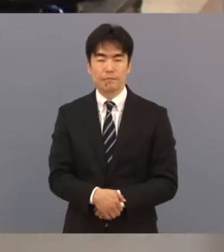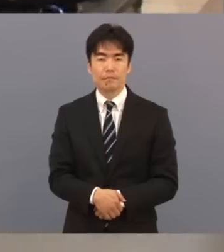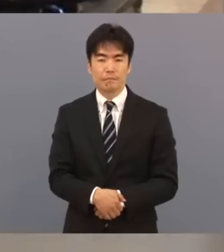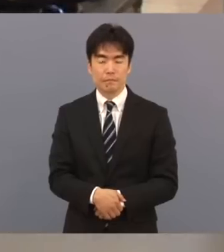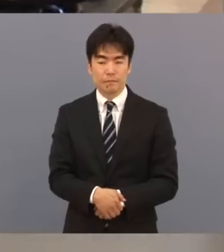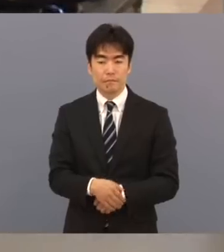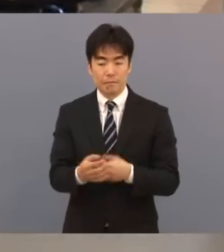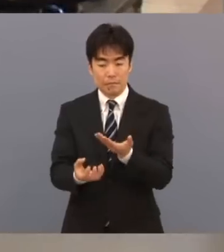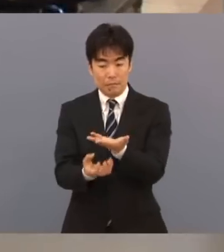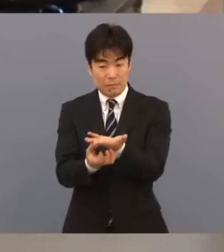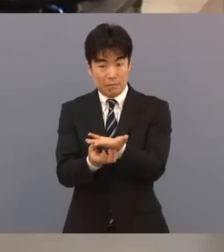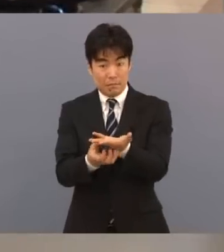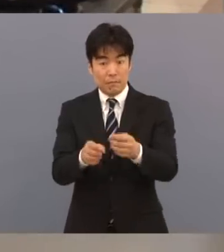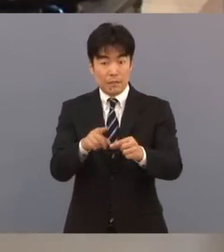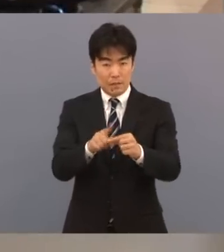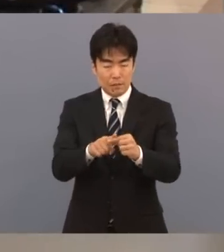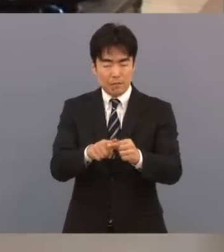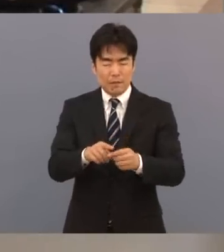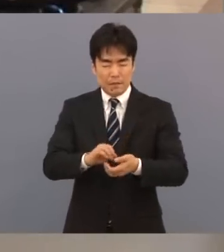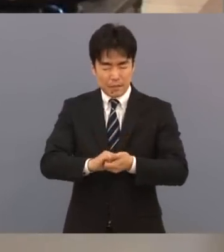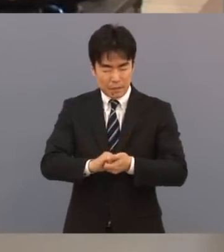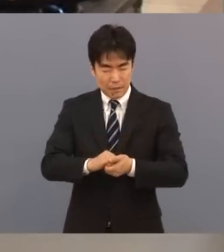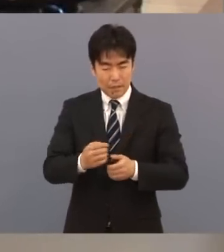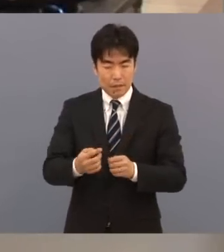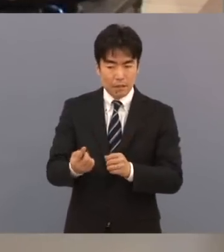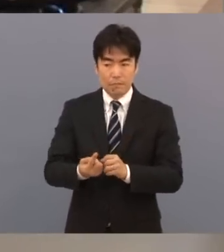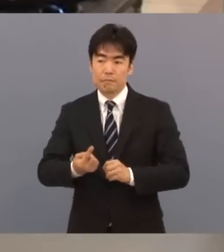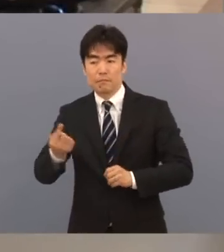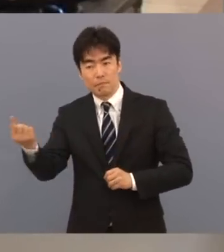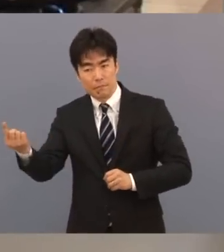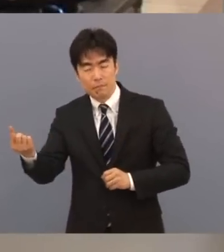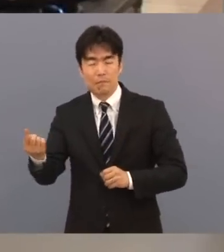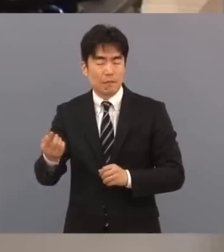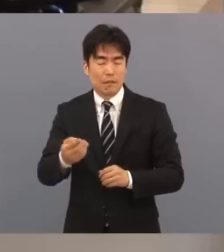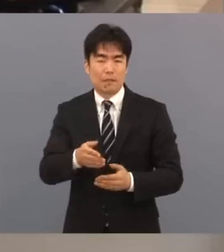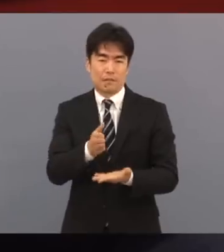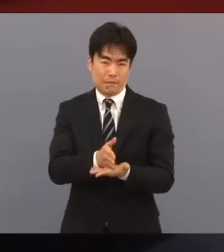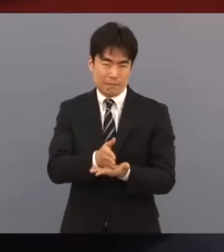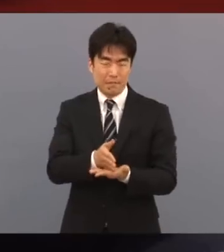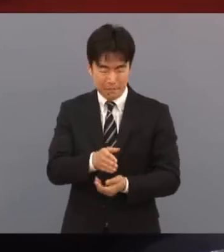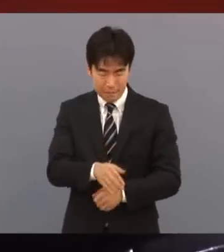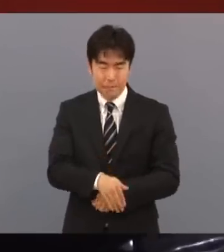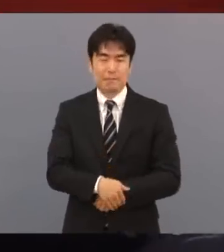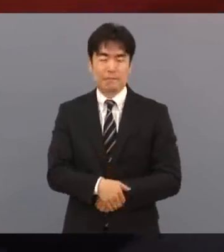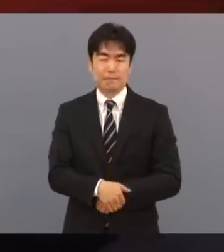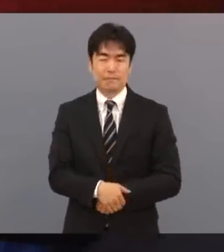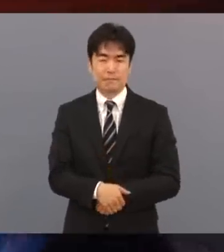火を使っている場合は絶対にその場を離れてはいけません。